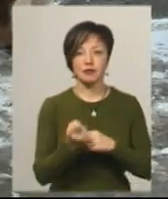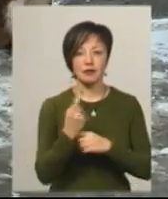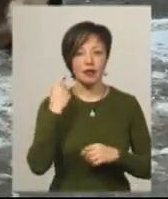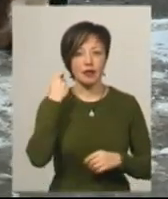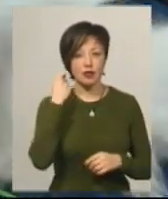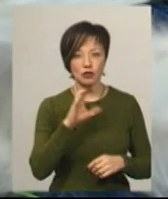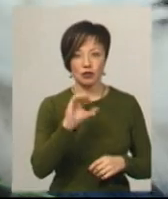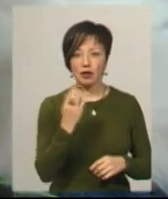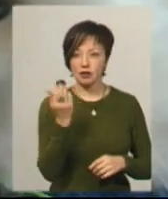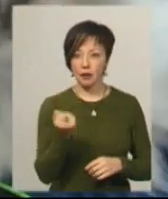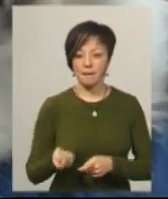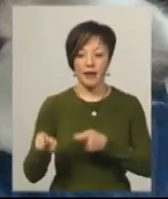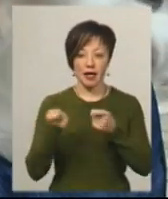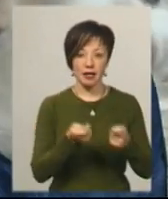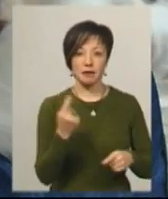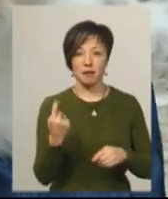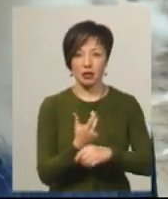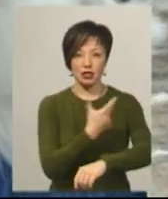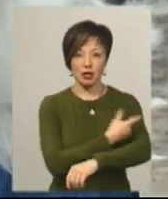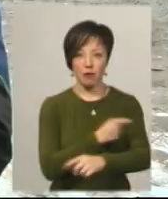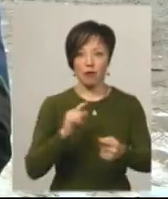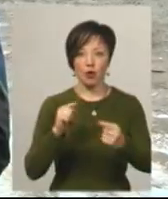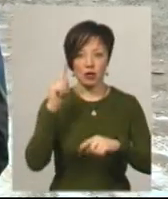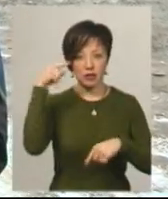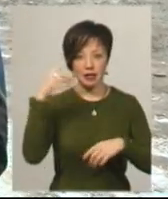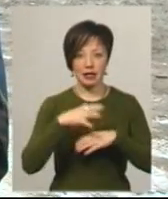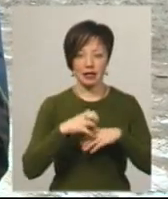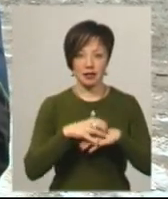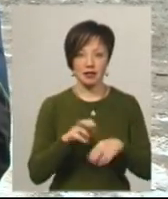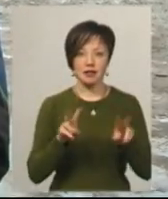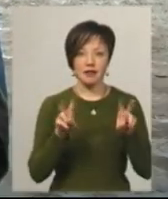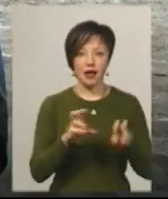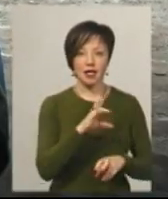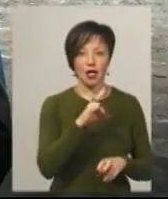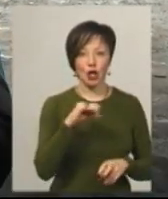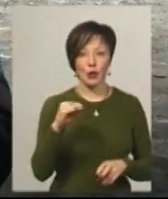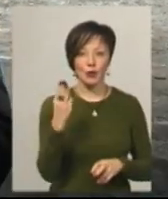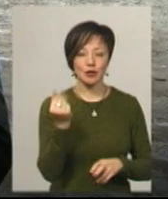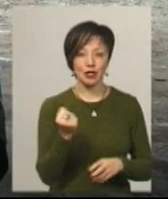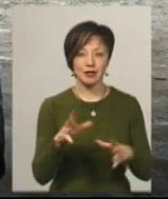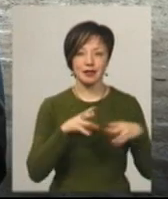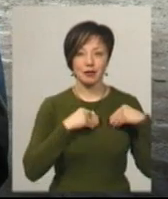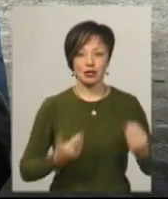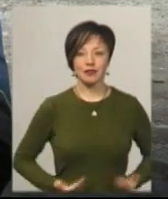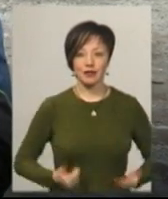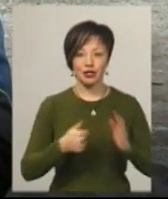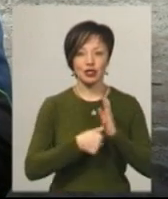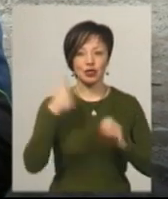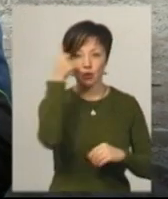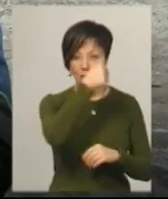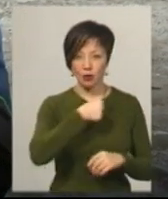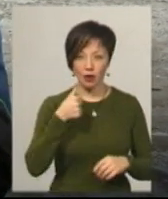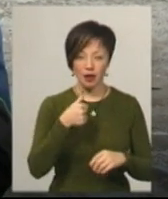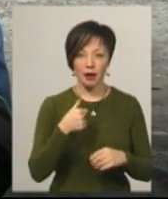11-річний Олександр Ільчук приніс на перше щеплення проти сказу кицьку. Кицю звати Нюша, вона з нами вже живе 6 років.